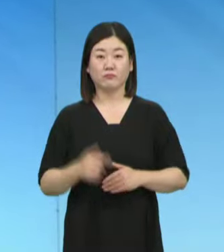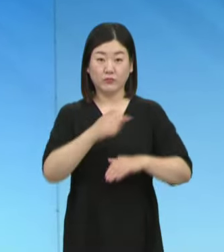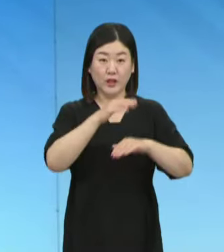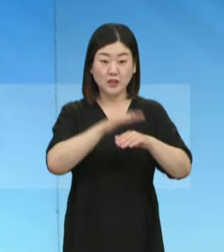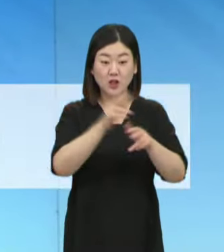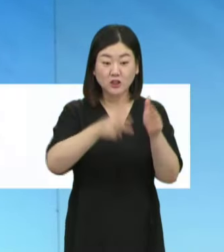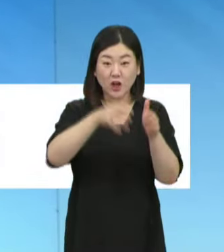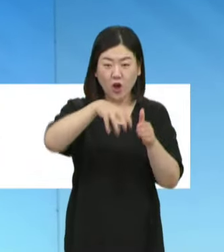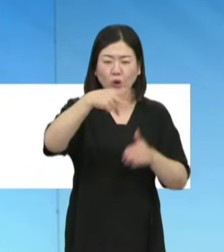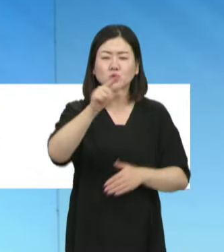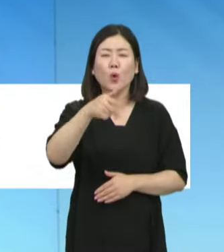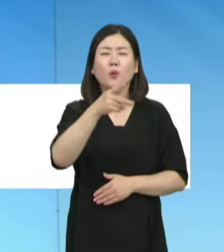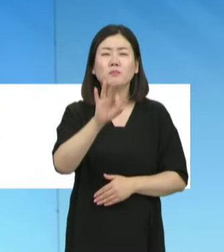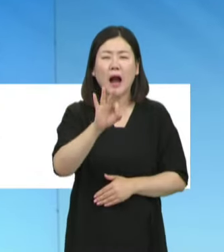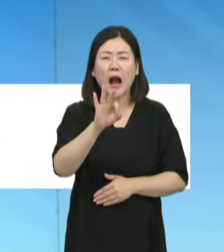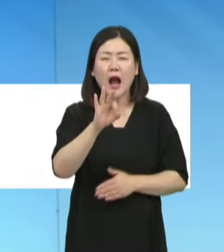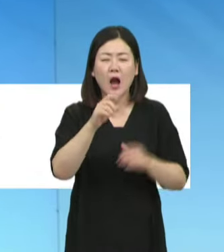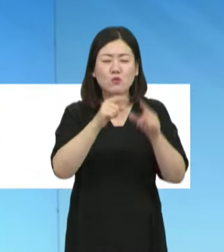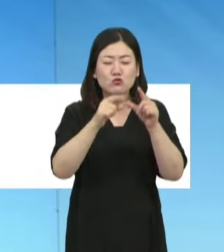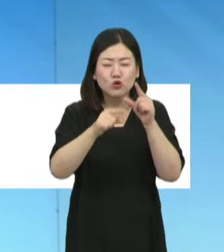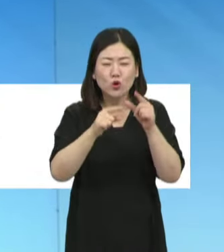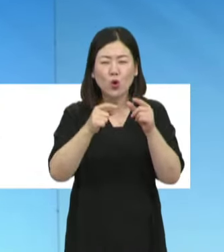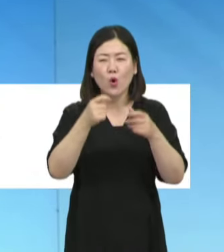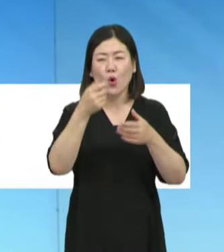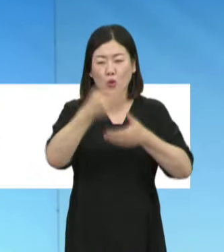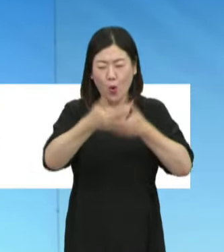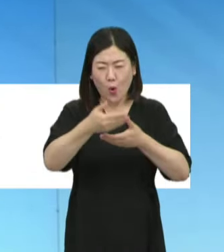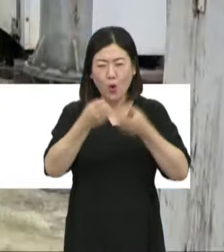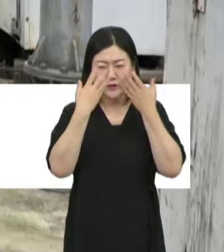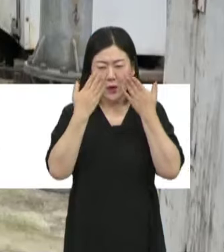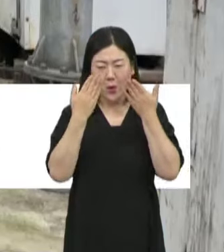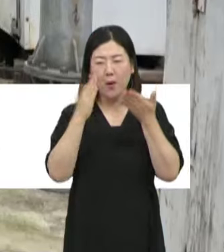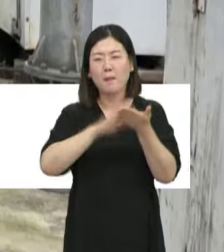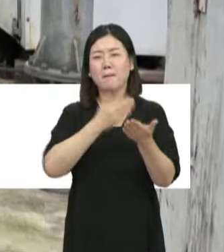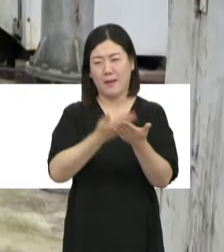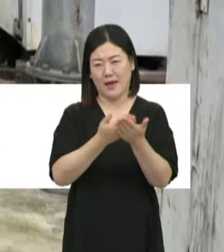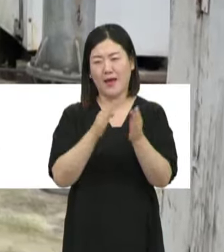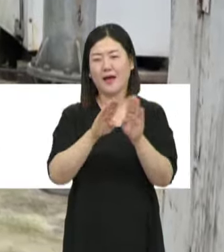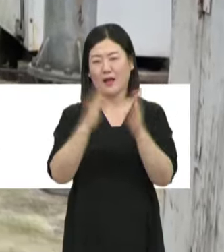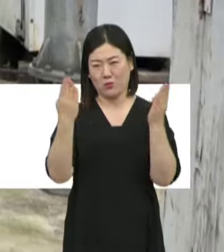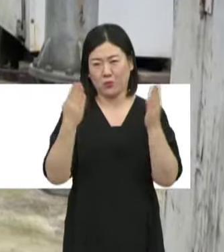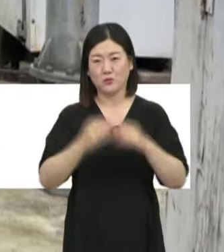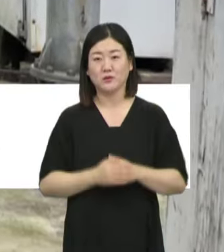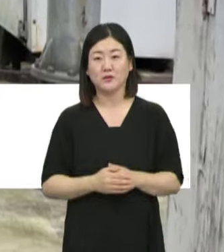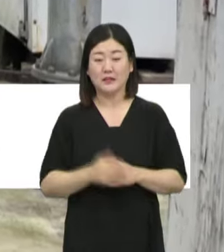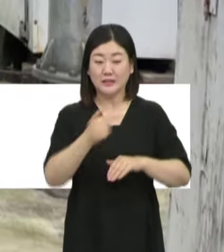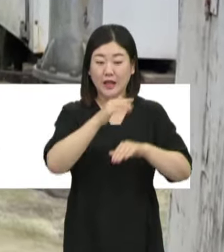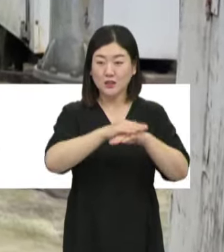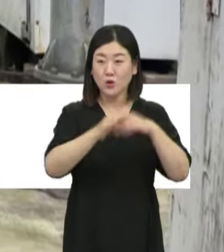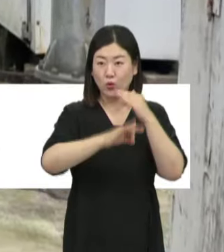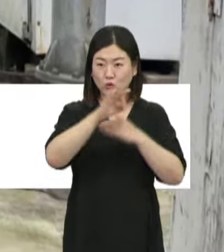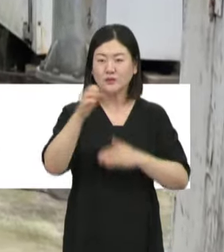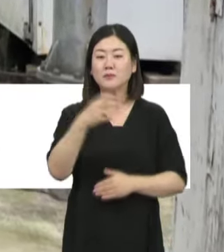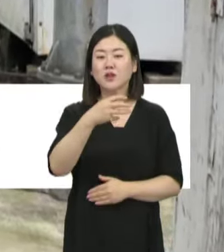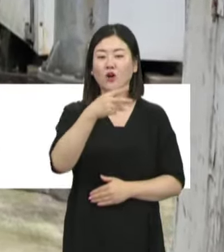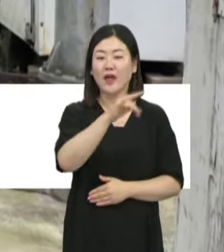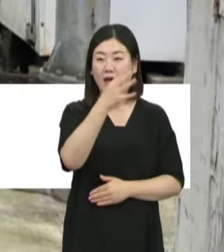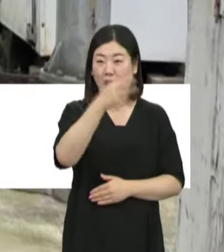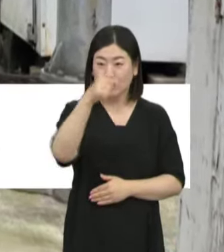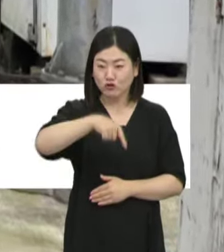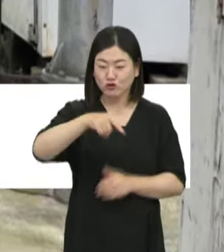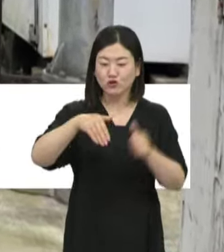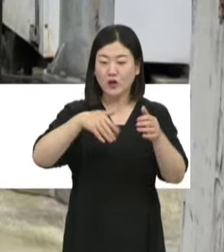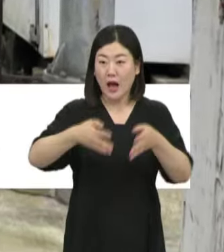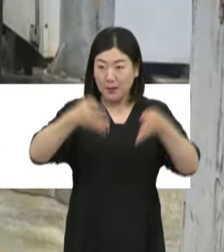대전역 인근 쪽방촌 일부가 도로로 재탄생에 내일 개통합니다 대전 동구는 삼성동 대라수